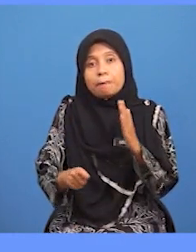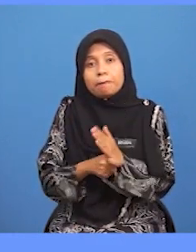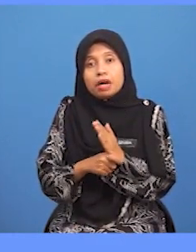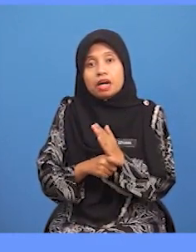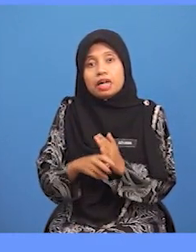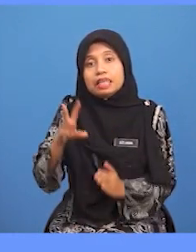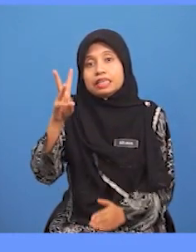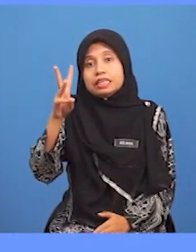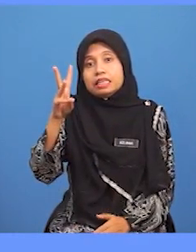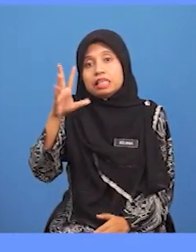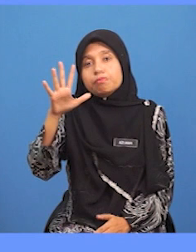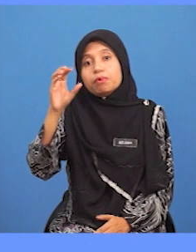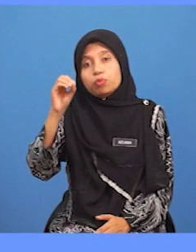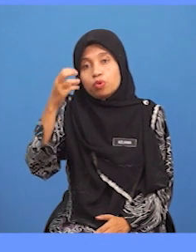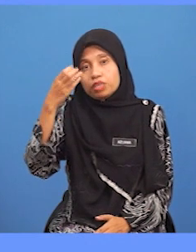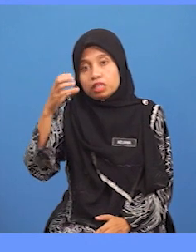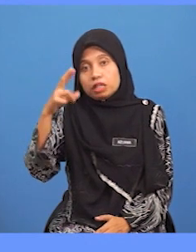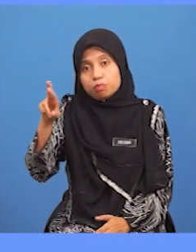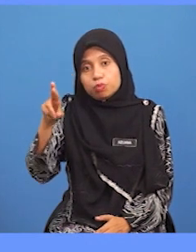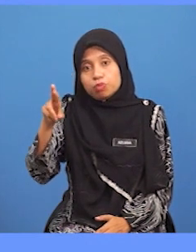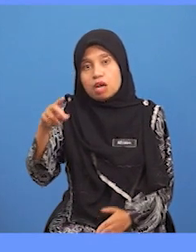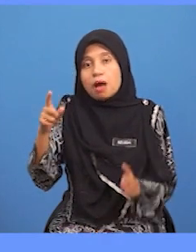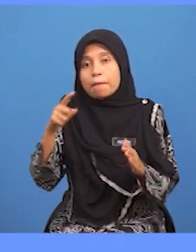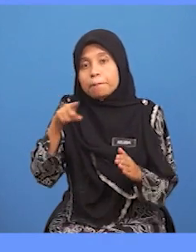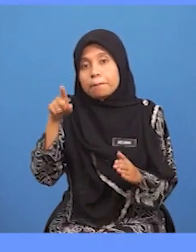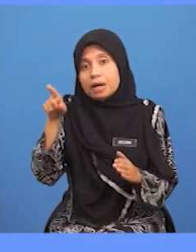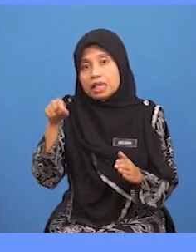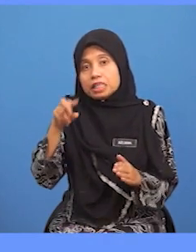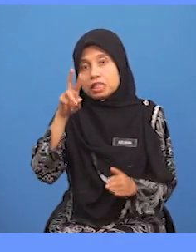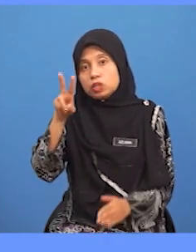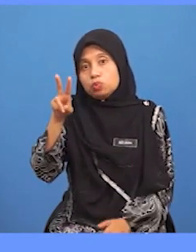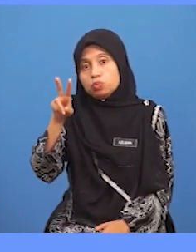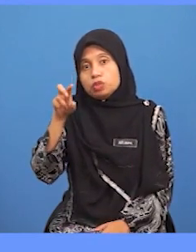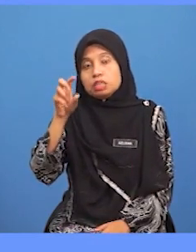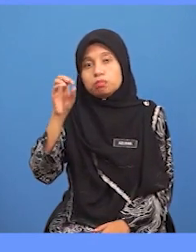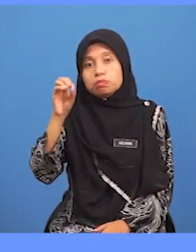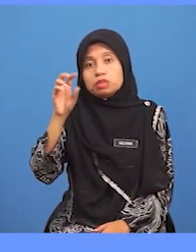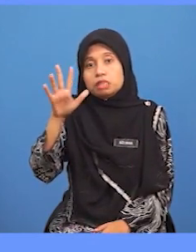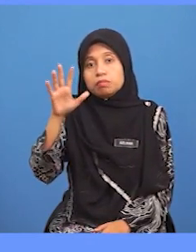RM30,660 tambah untung sasaran RM50,000 bahagi margin caruman seunit